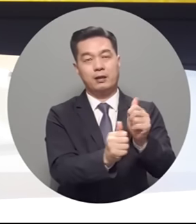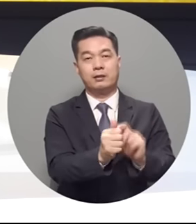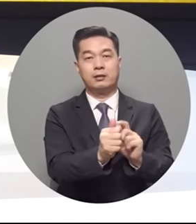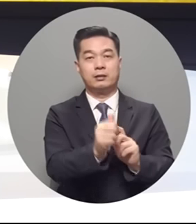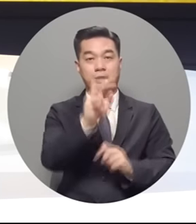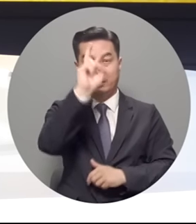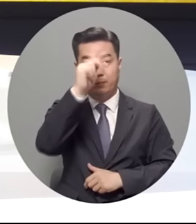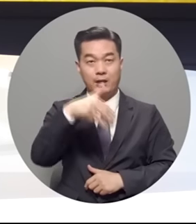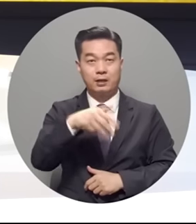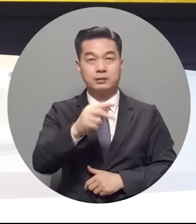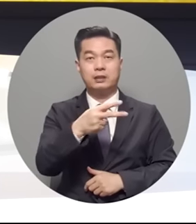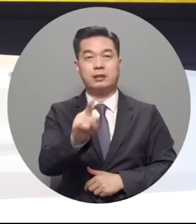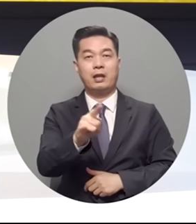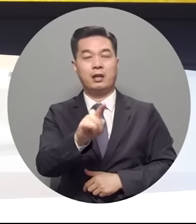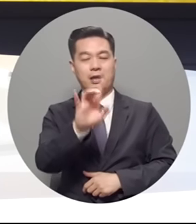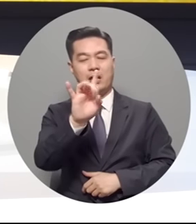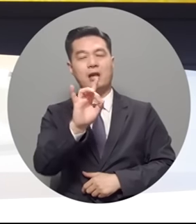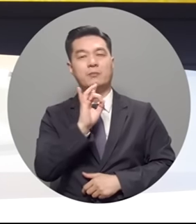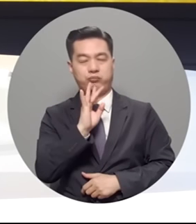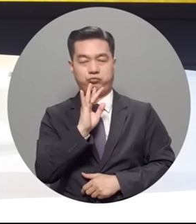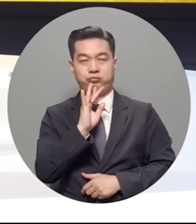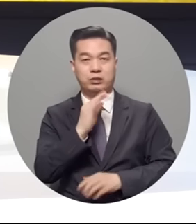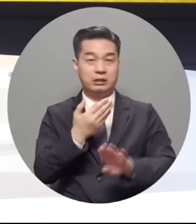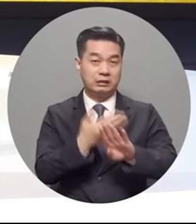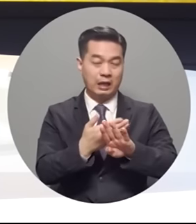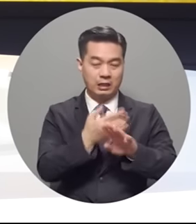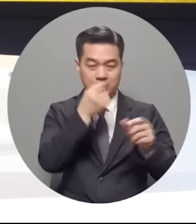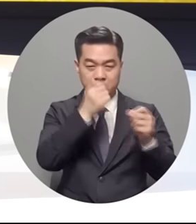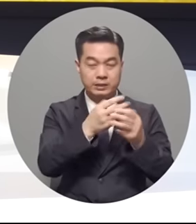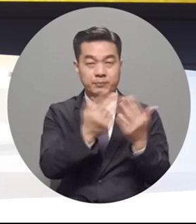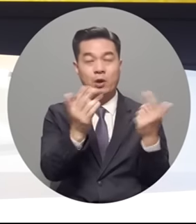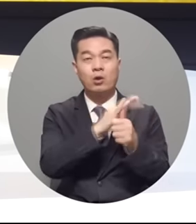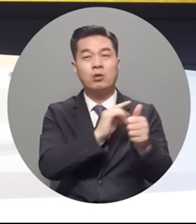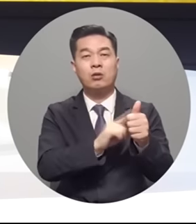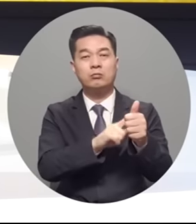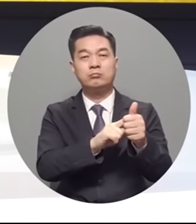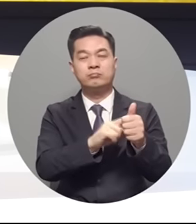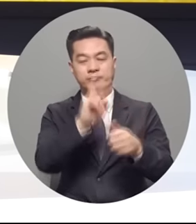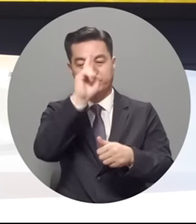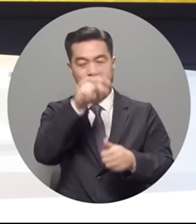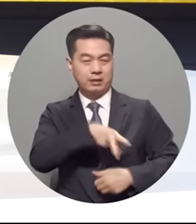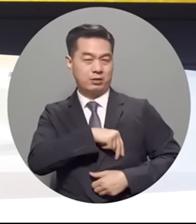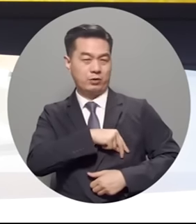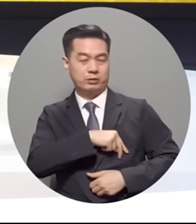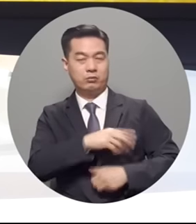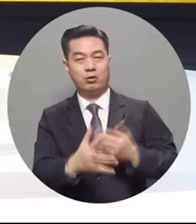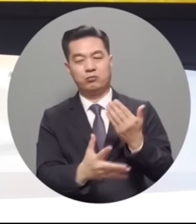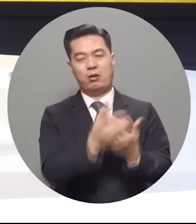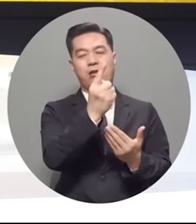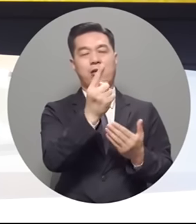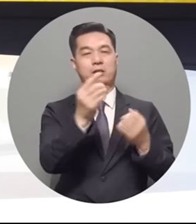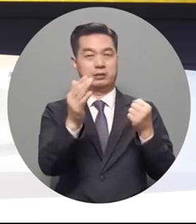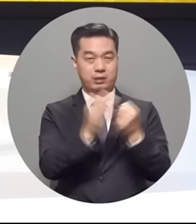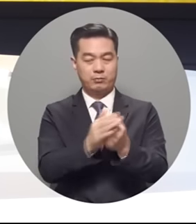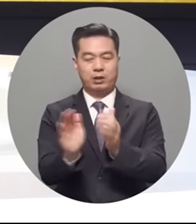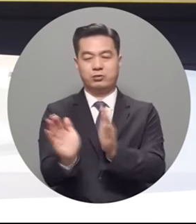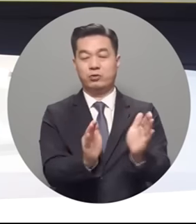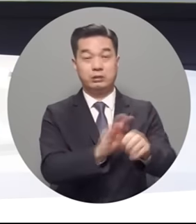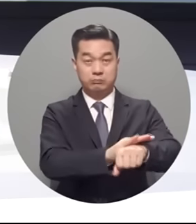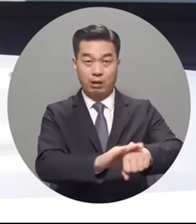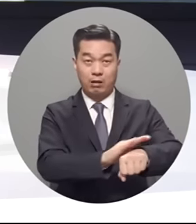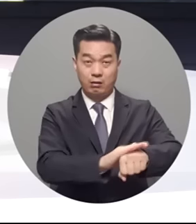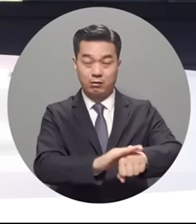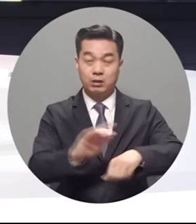한 명뿐입니다. 다른 친명 후보들이 박 의원으로 단일화하면서 정리가 되는 모습인데요. 대신 차기